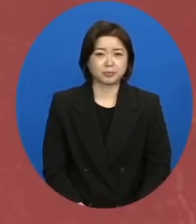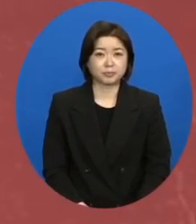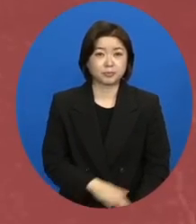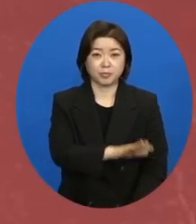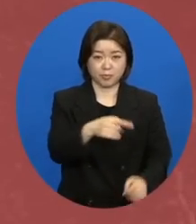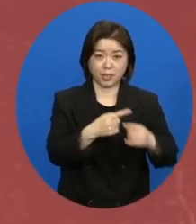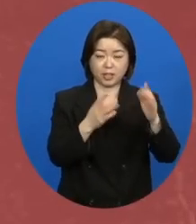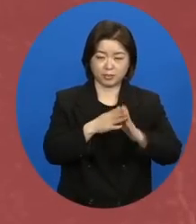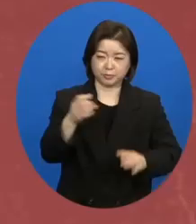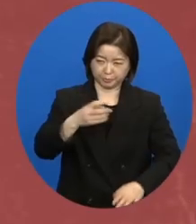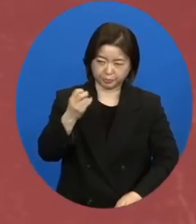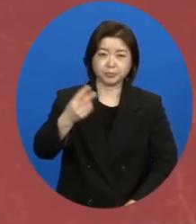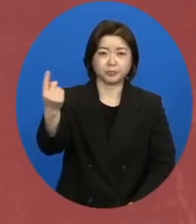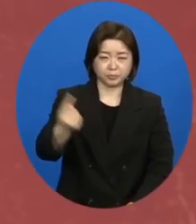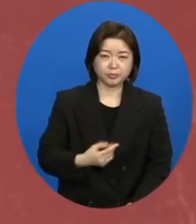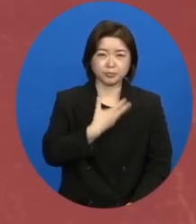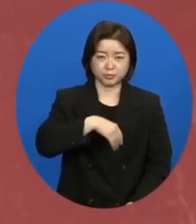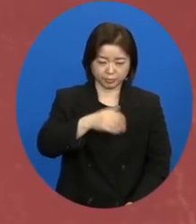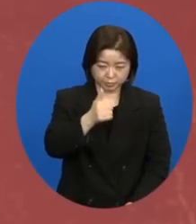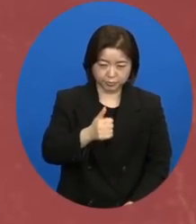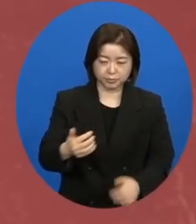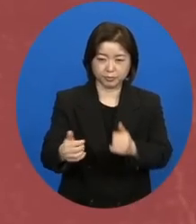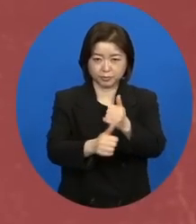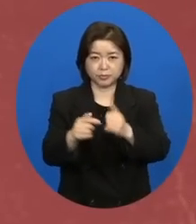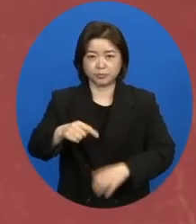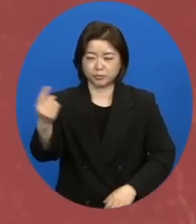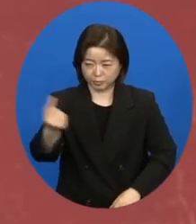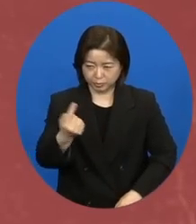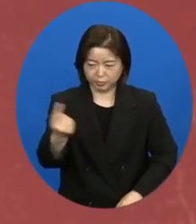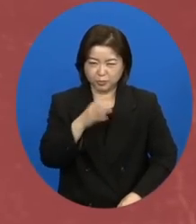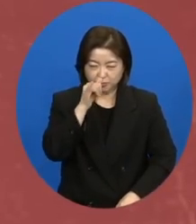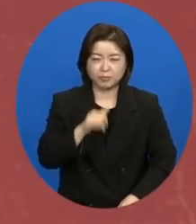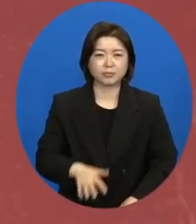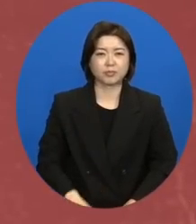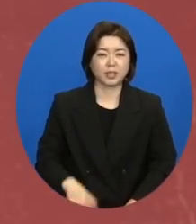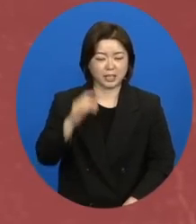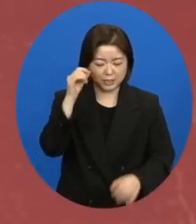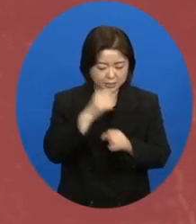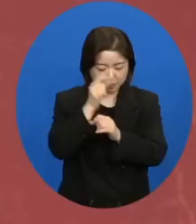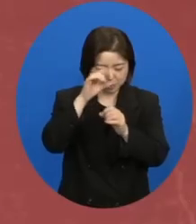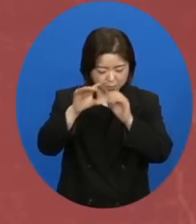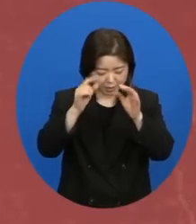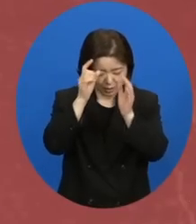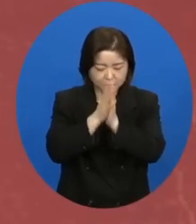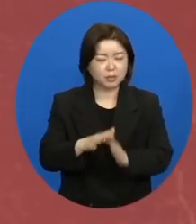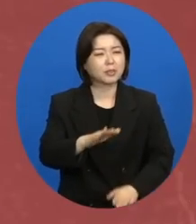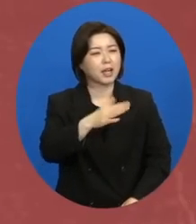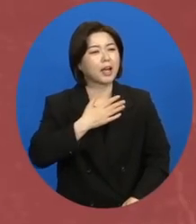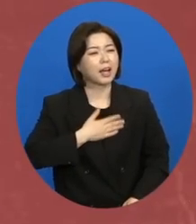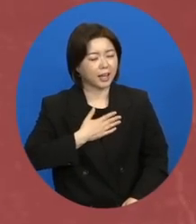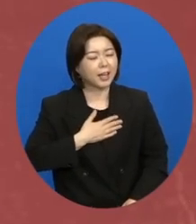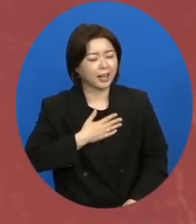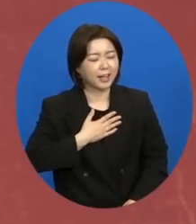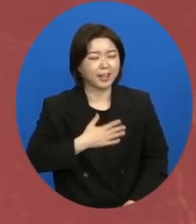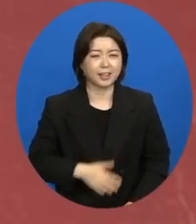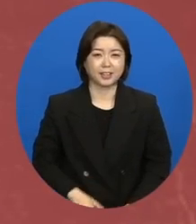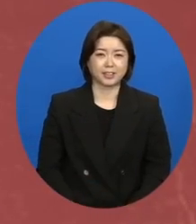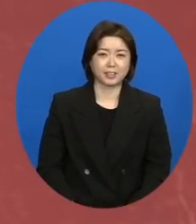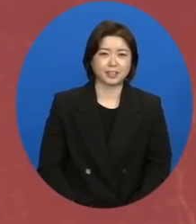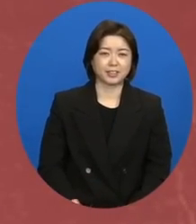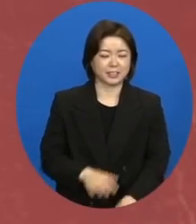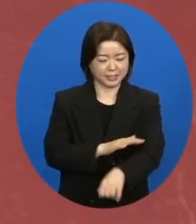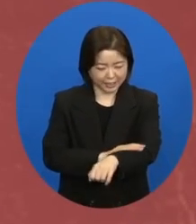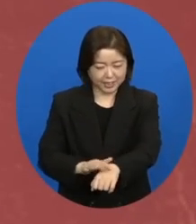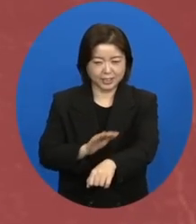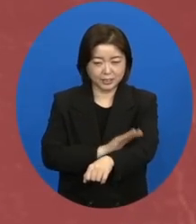우리에게는 자주 오니까 구청장 뭐 의원들 자주 올 때마다 새벽마다 기도합니다. 그러면 알고 있습니다. 알고 있습니다.